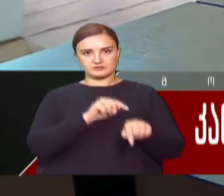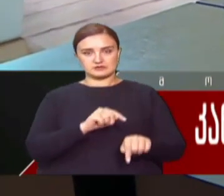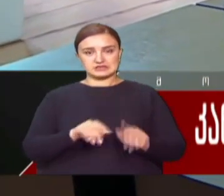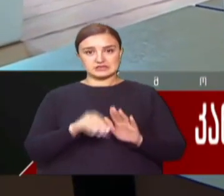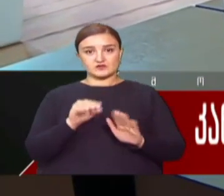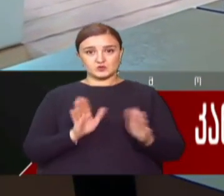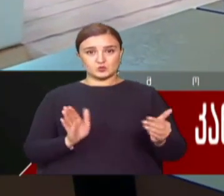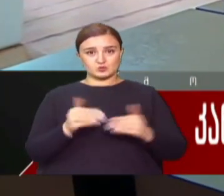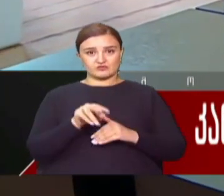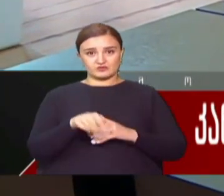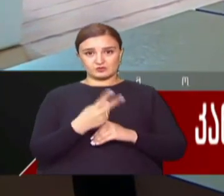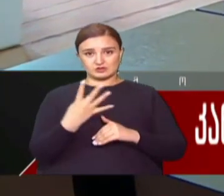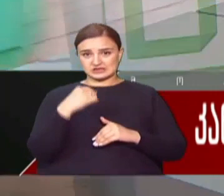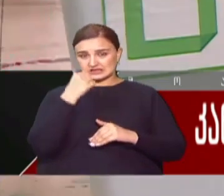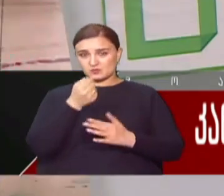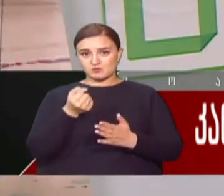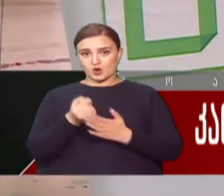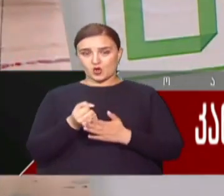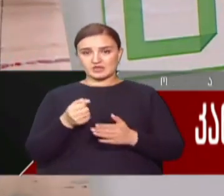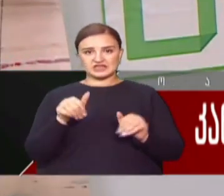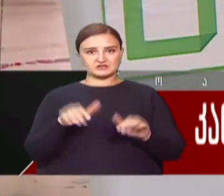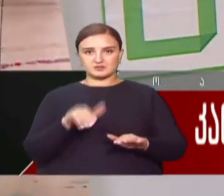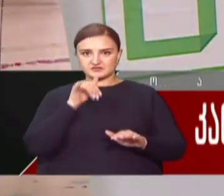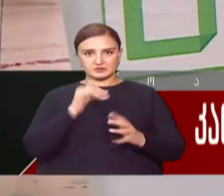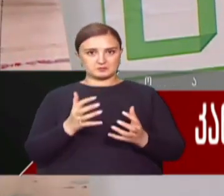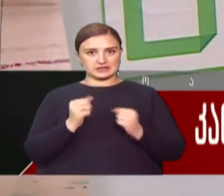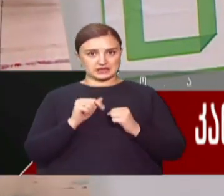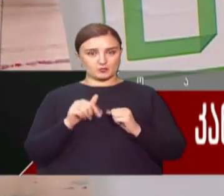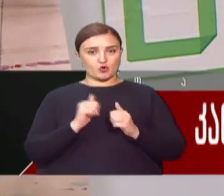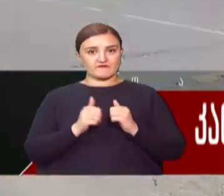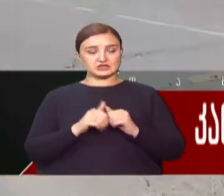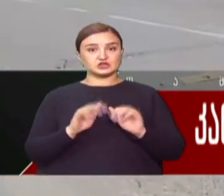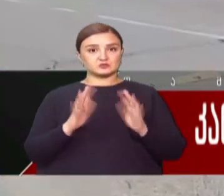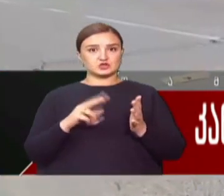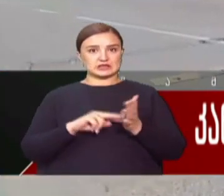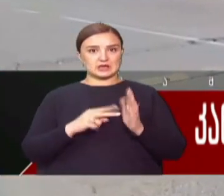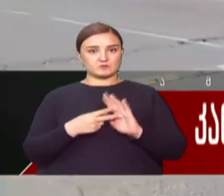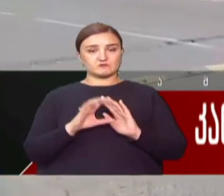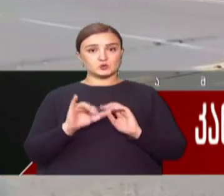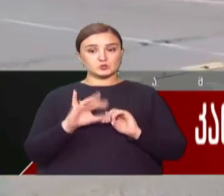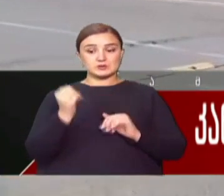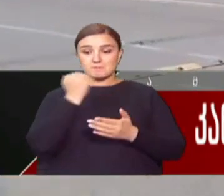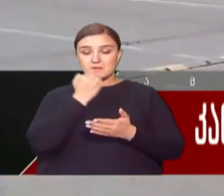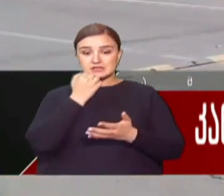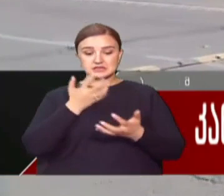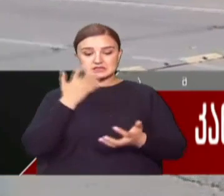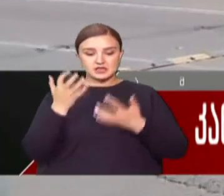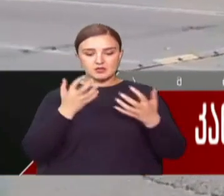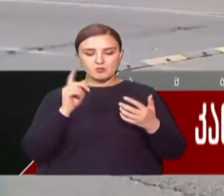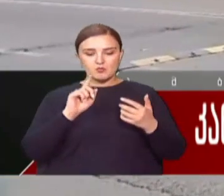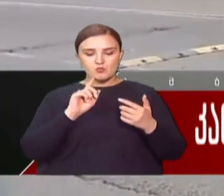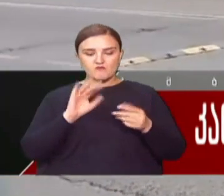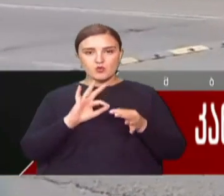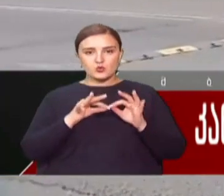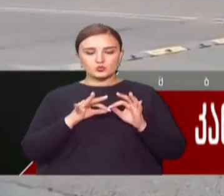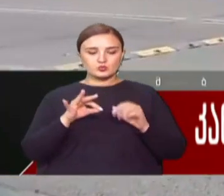no, utioritas, odzdaut, hlasulis bolum de gateți cu delebas, vermi, reps, holosem, tchoeva și gekmi urat. Susis masaleb și gergerobit arcerti concretului